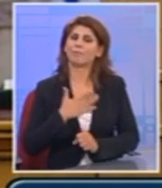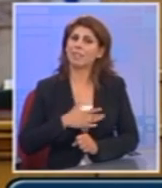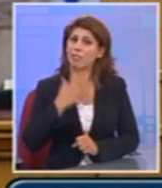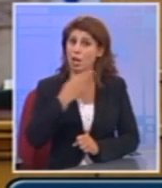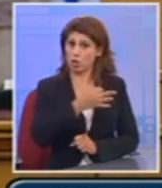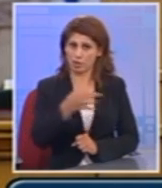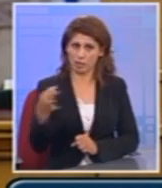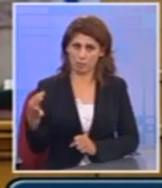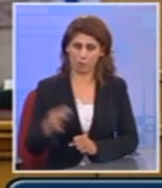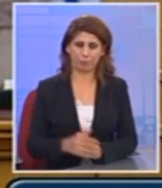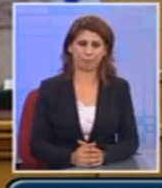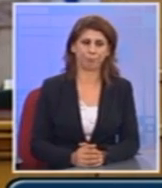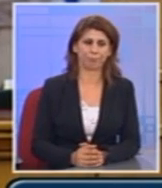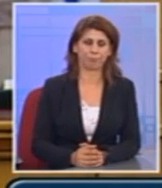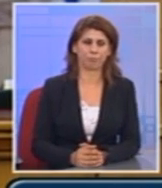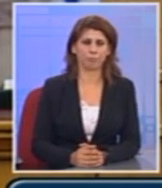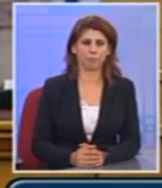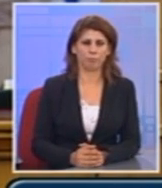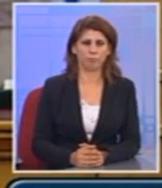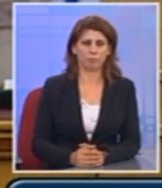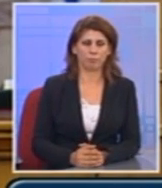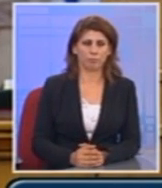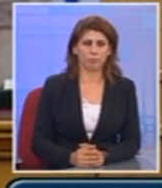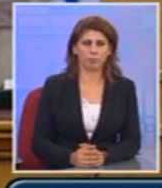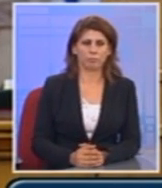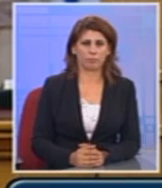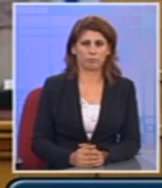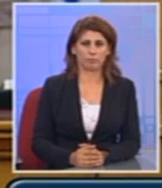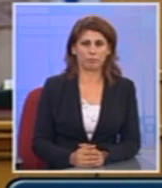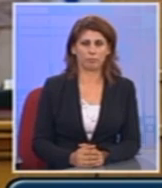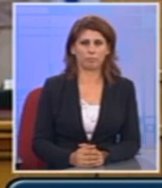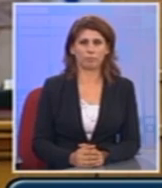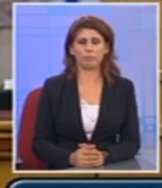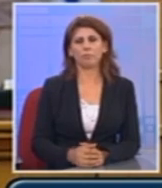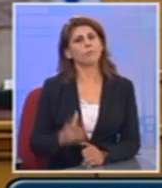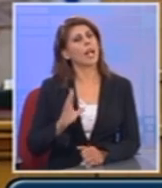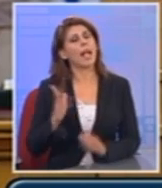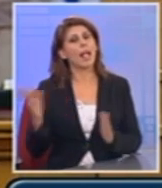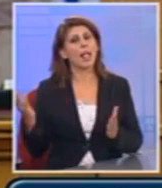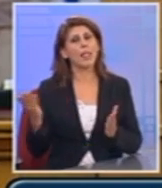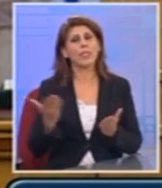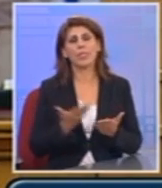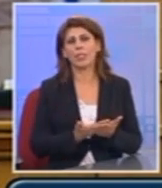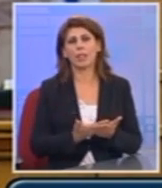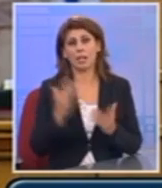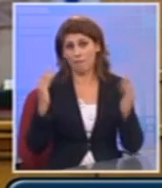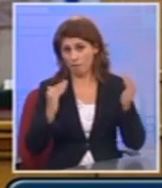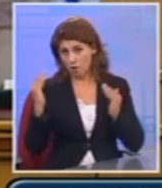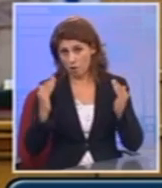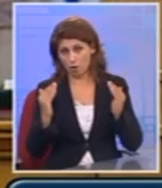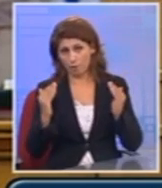να σας μεταφέρω ότι το ότι δεν θέσαμε ενα αμφιβόλω